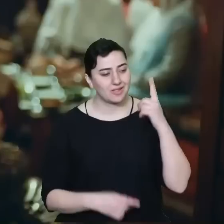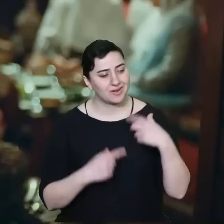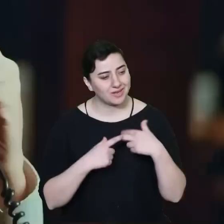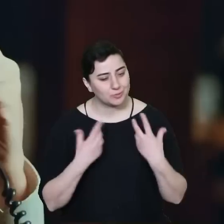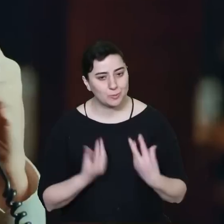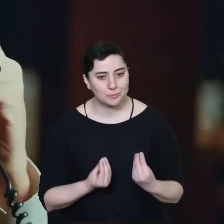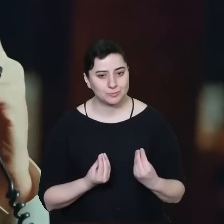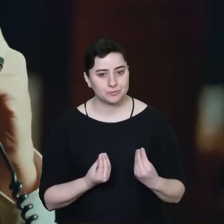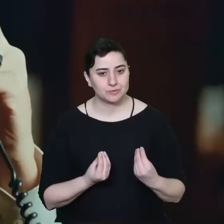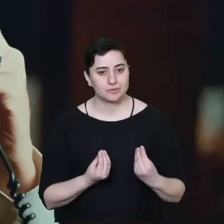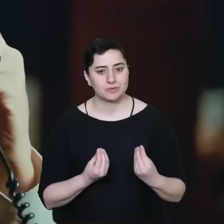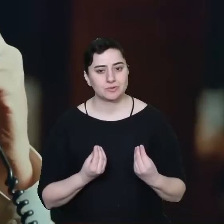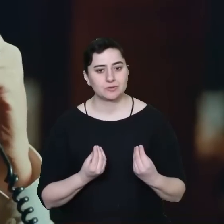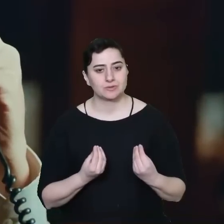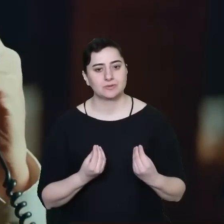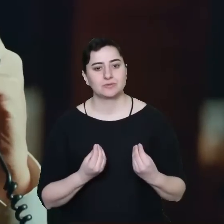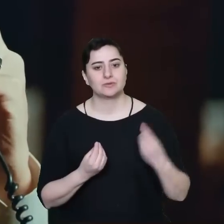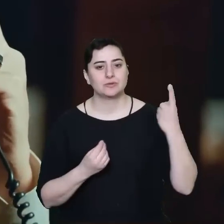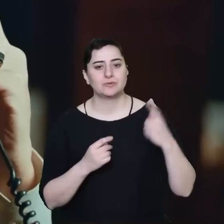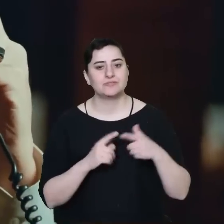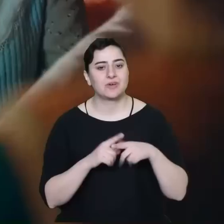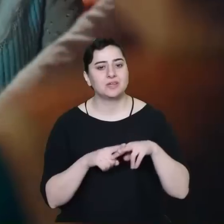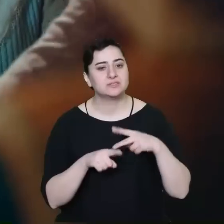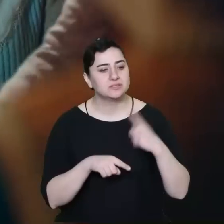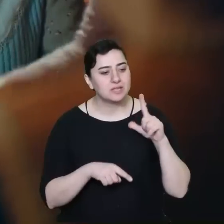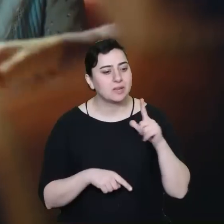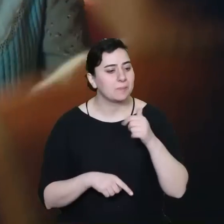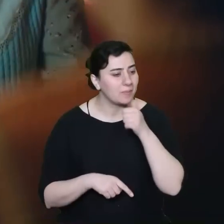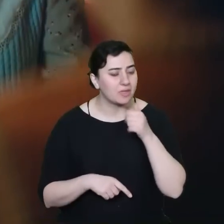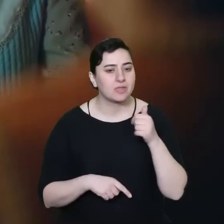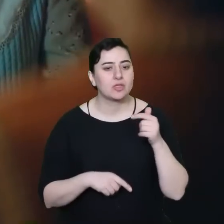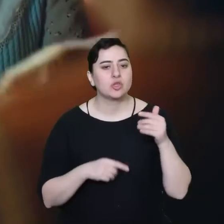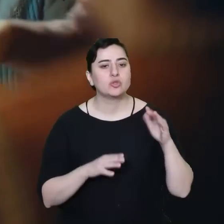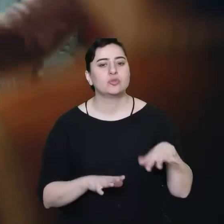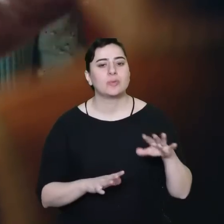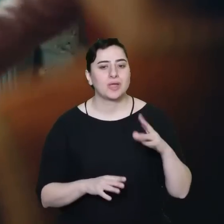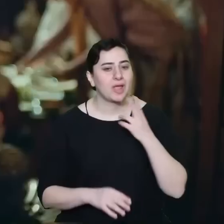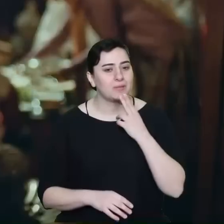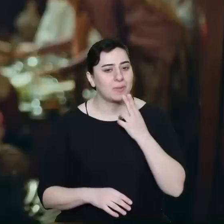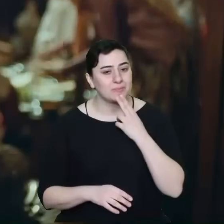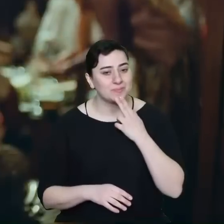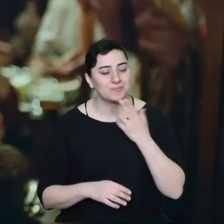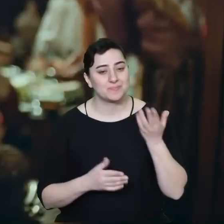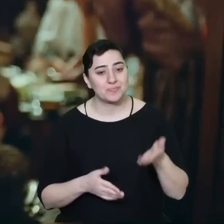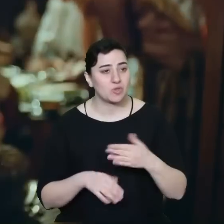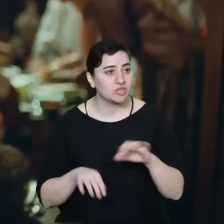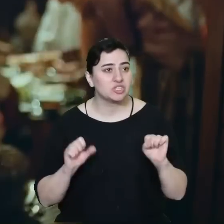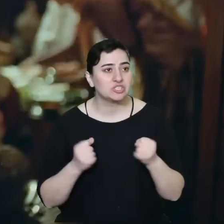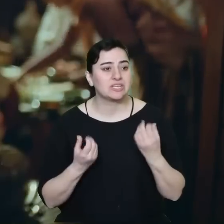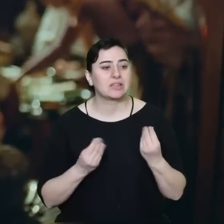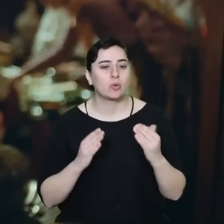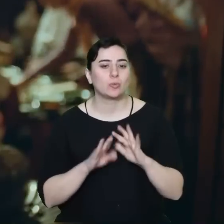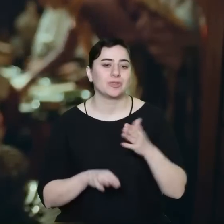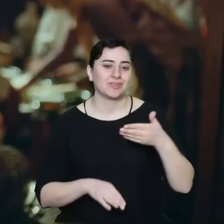olsun. Durmadı Necip Fazıl Bey. Hanımım da hanımım diye tutturdu. E buranın kışı da pek iyi gelmedi